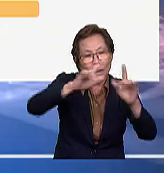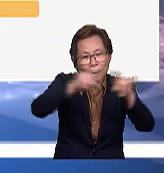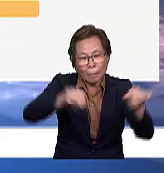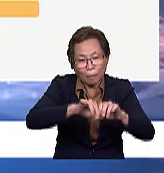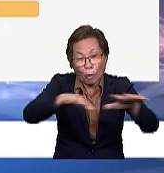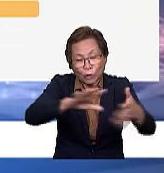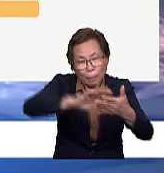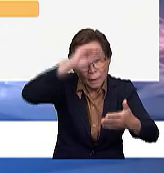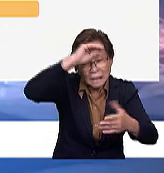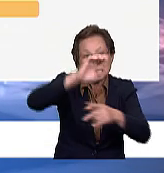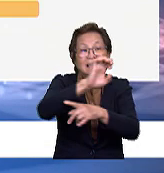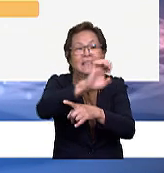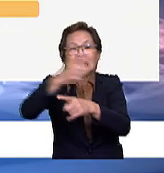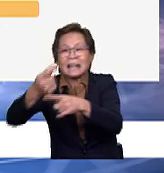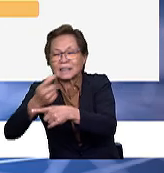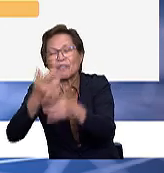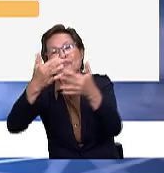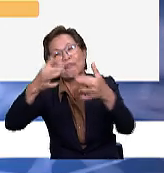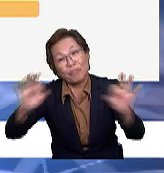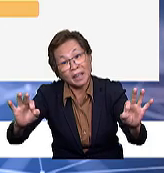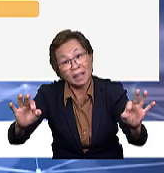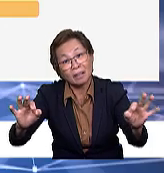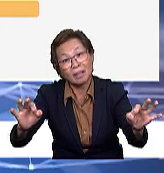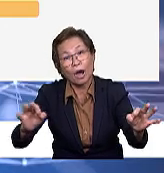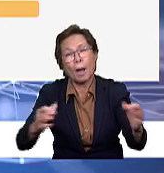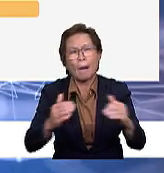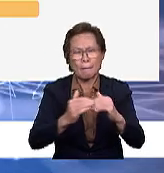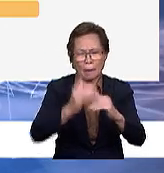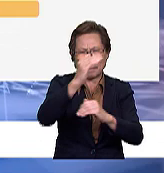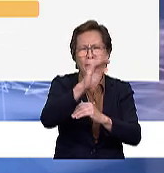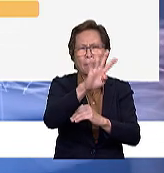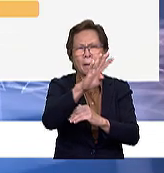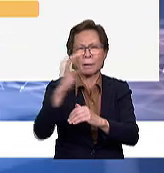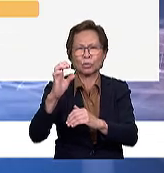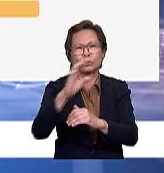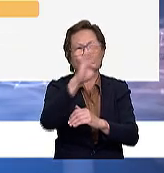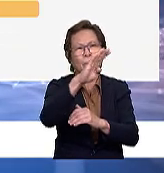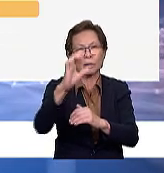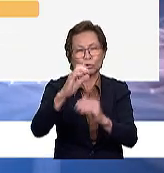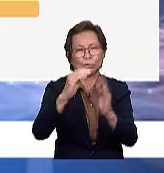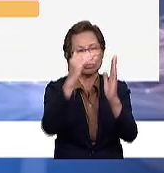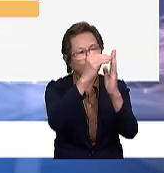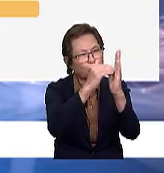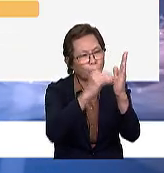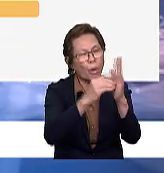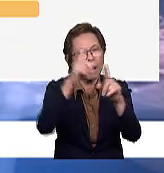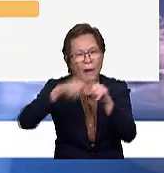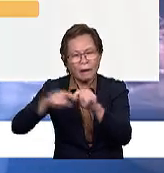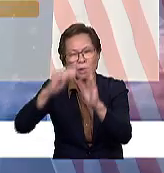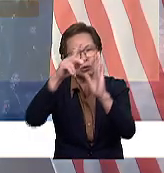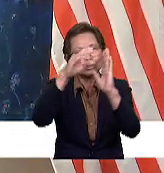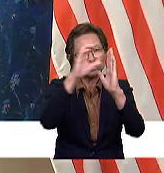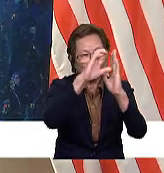illatihi secara percuma ia menyebabkan lebih 400 modium dan kursus